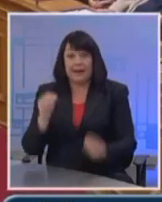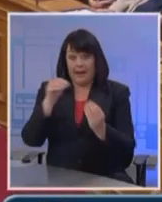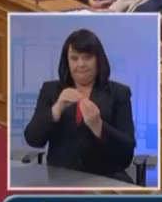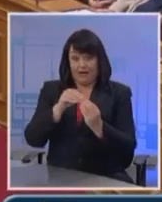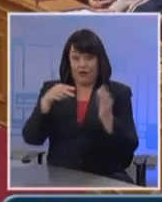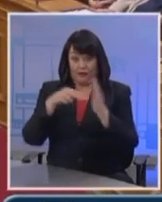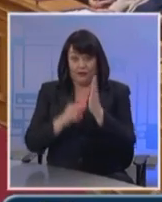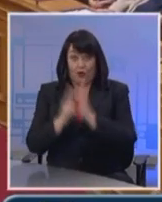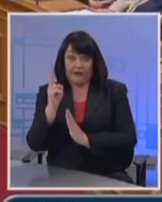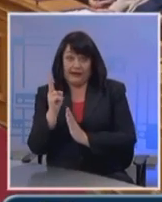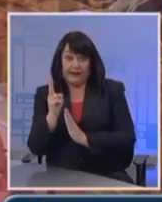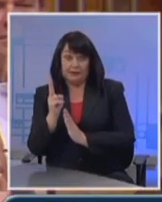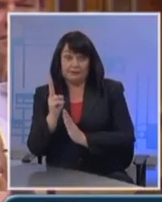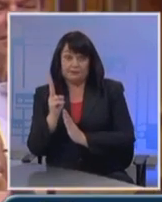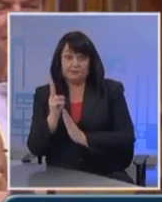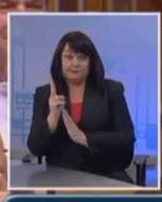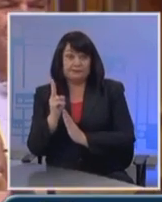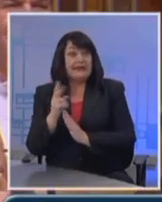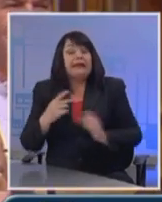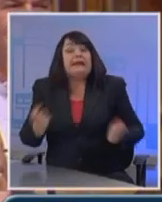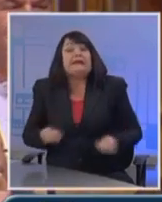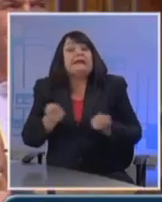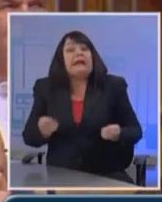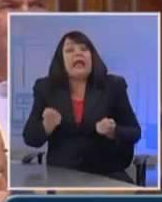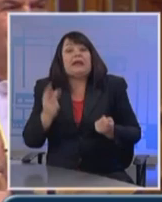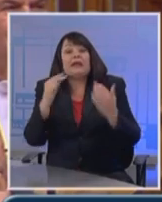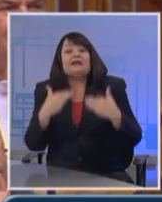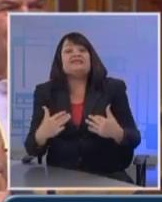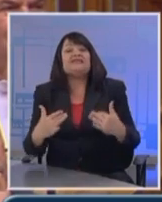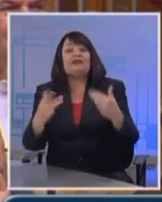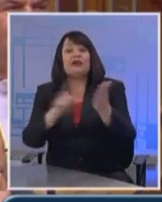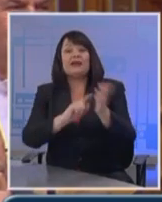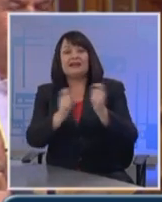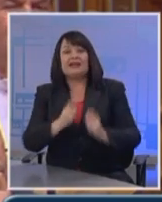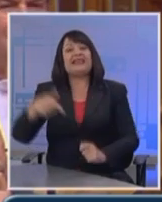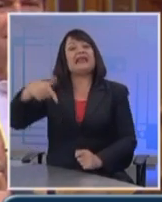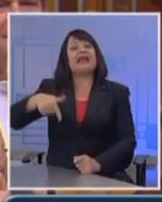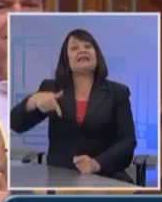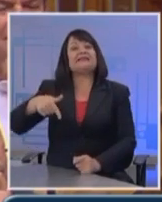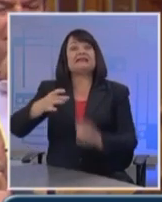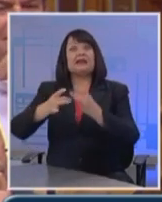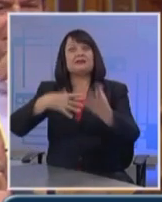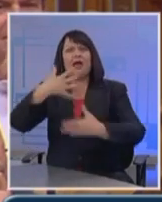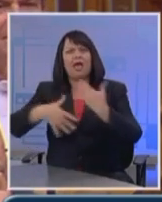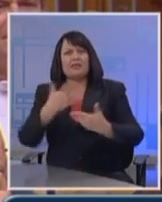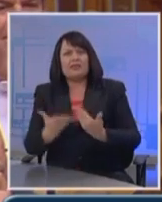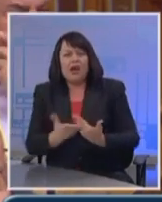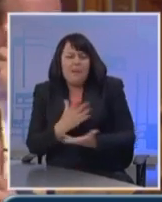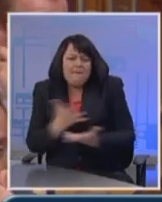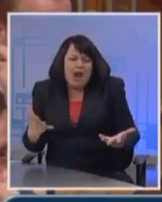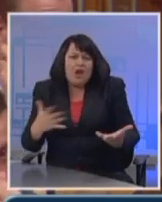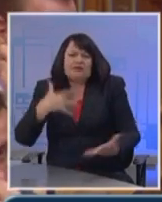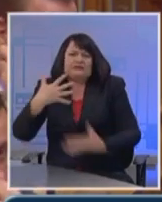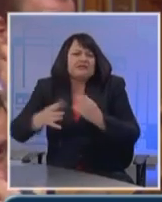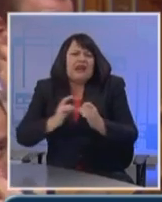του 2012 αυτό το οποίο συνέβη στη Βουλή των Ελλήνων με την τροπολογία Γιαννίτση ήταν ένα πολύ μεγάλο σκάνδαλο. Ένα τεράστιο